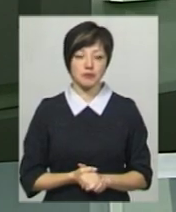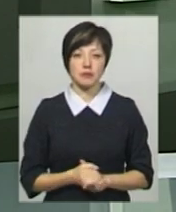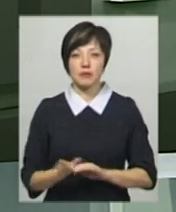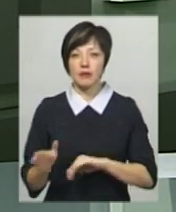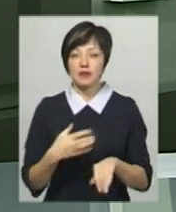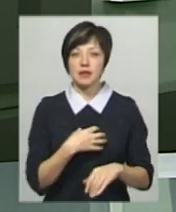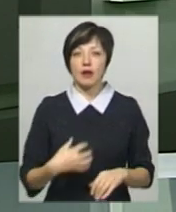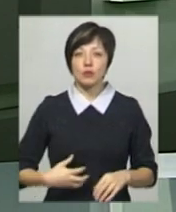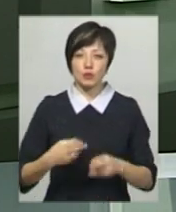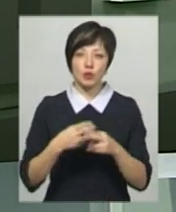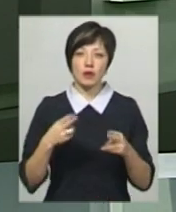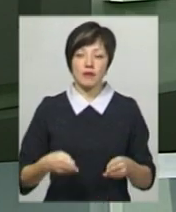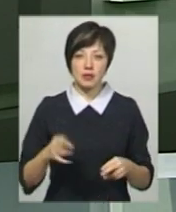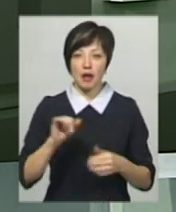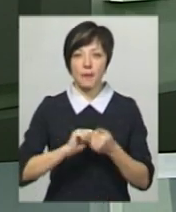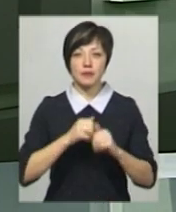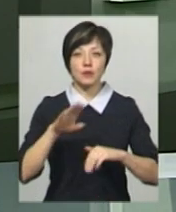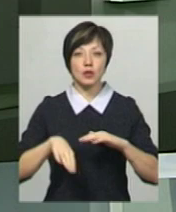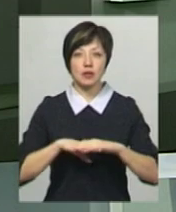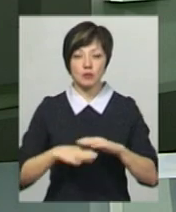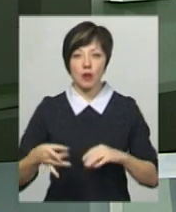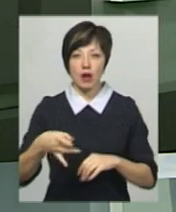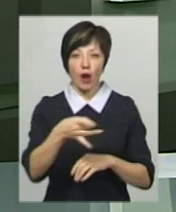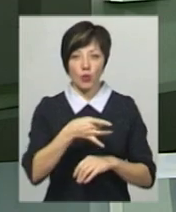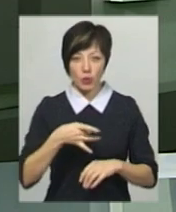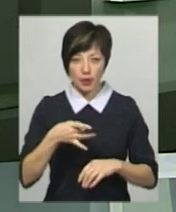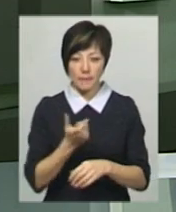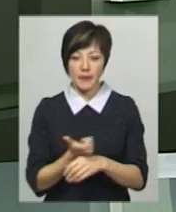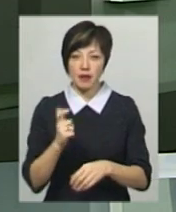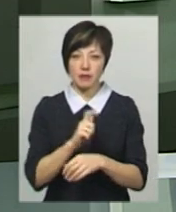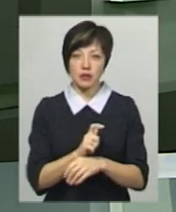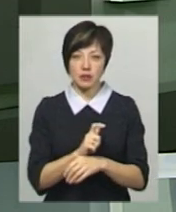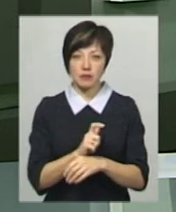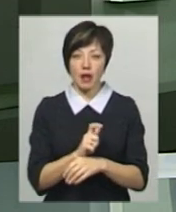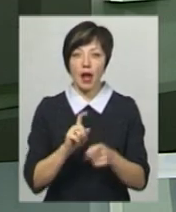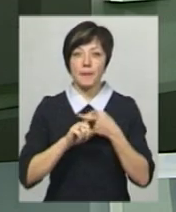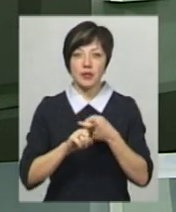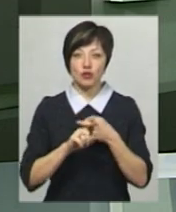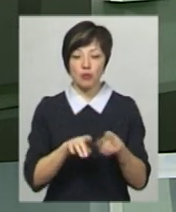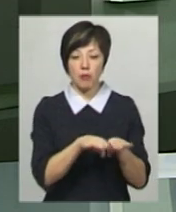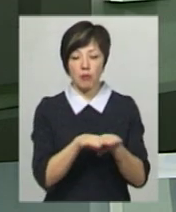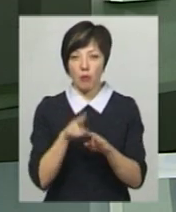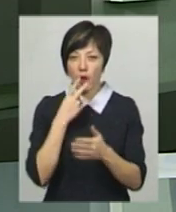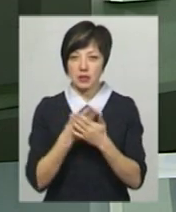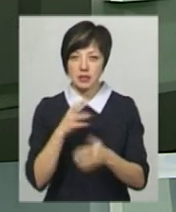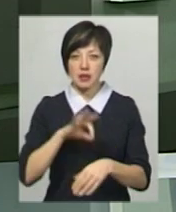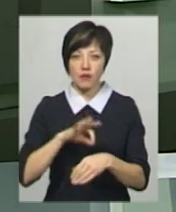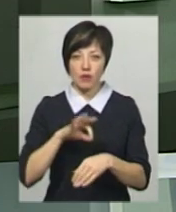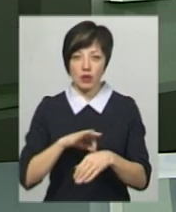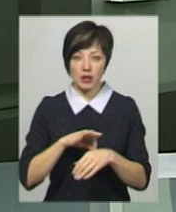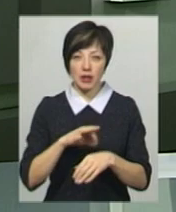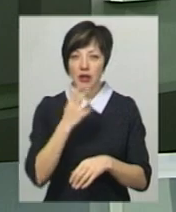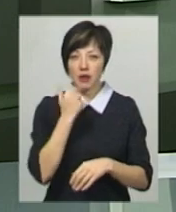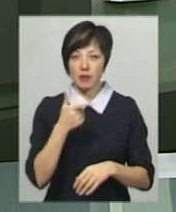У Славутському, Дунаєвецькому та Кам'янець-Подільському районах перевищені епідеміологічні показники захворюваності